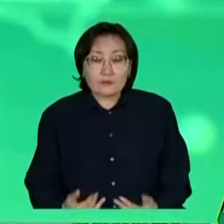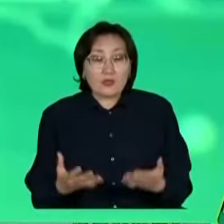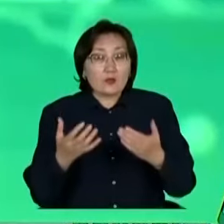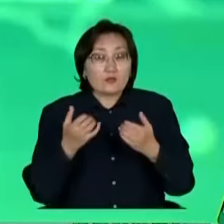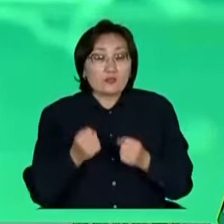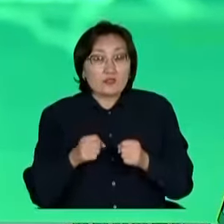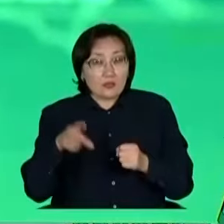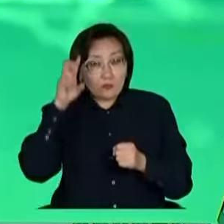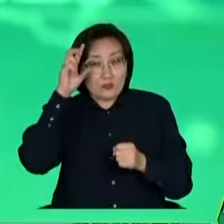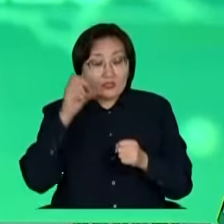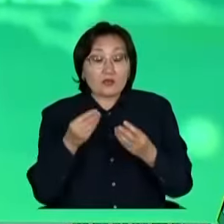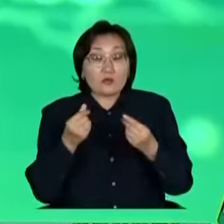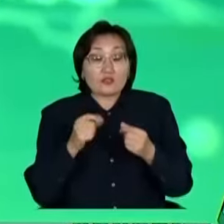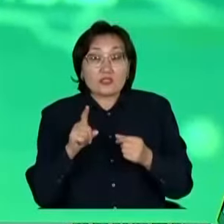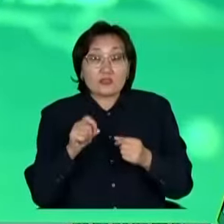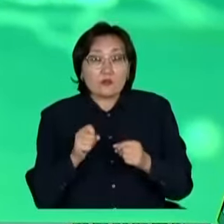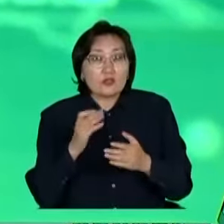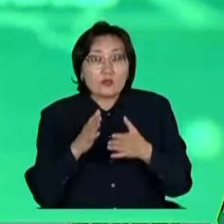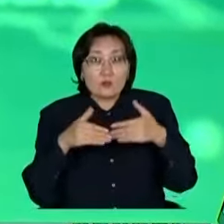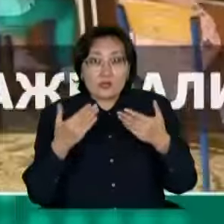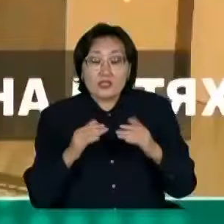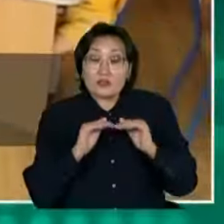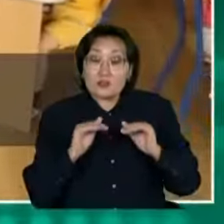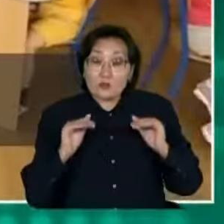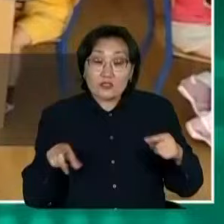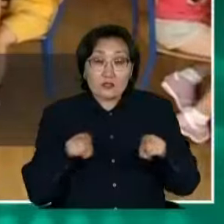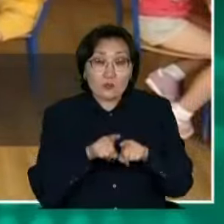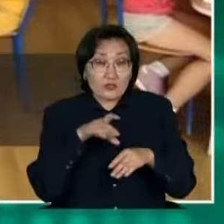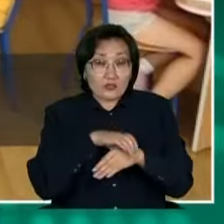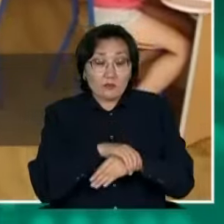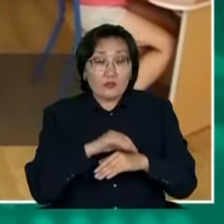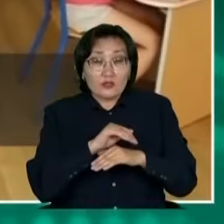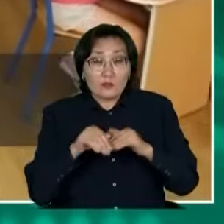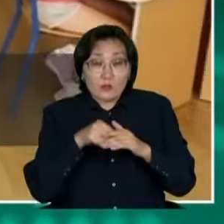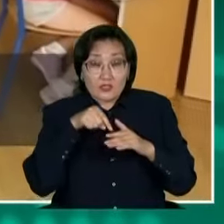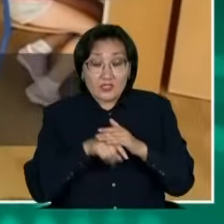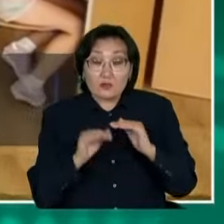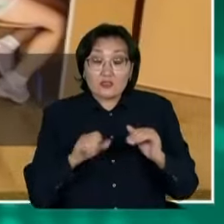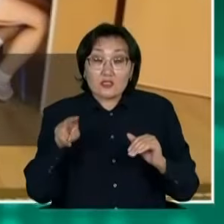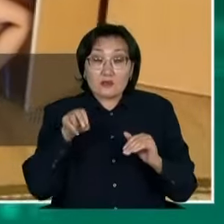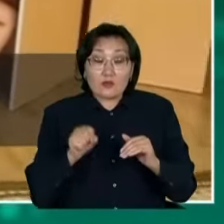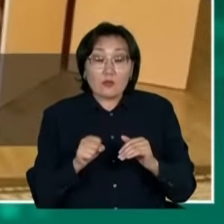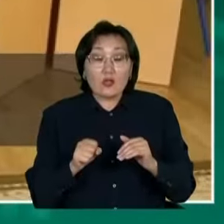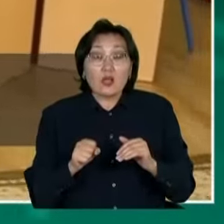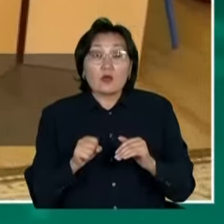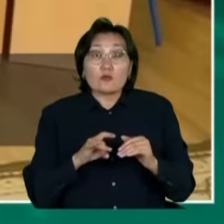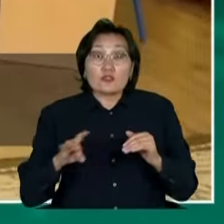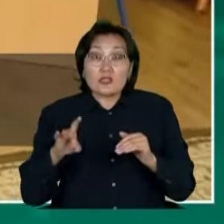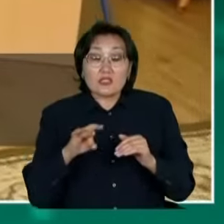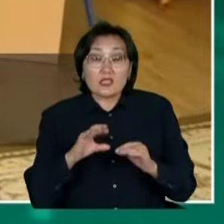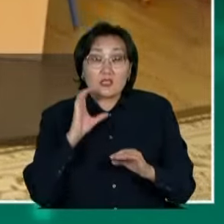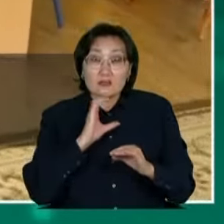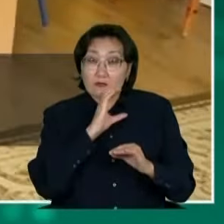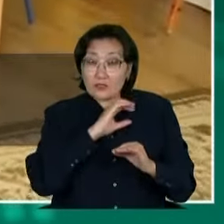получали государственные деньги за несуществующих детей. Такой факт вскрылся в одном из детских садов Айыртаусского района на севере